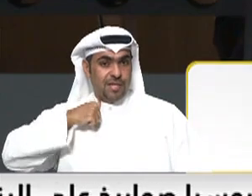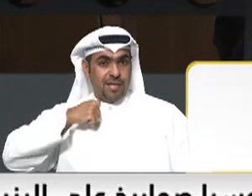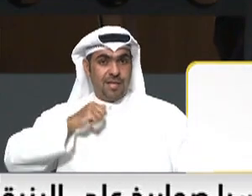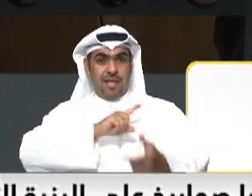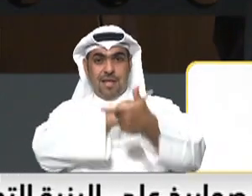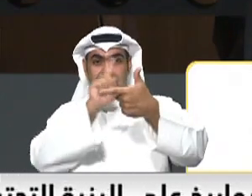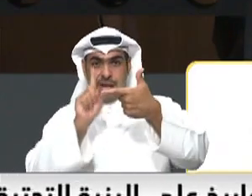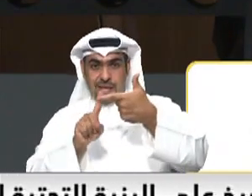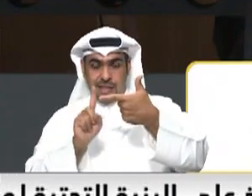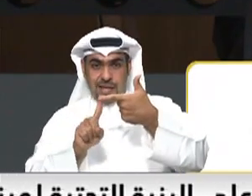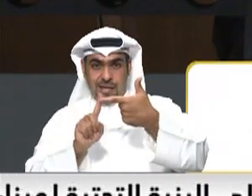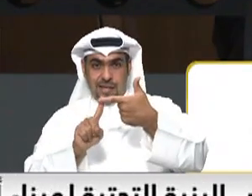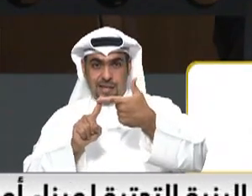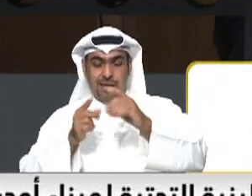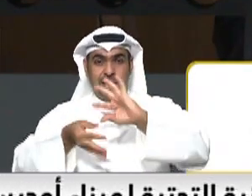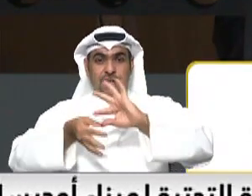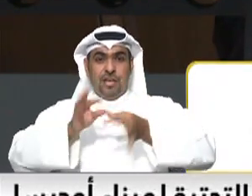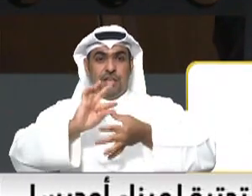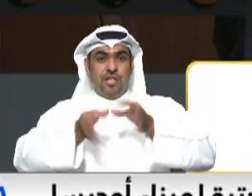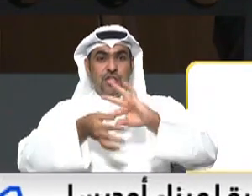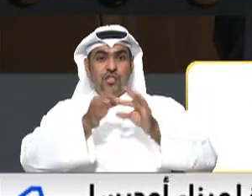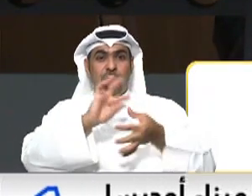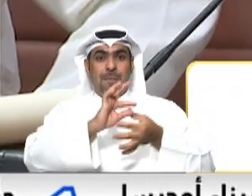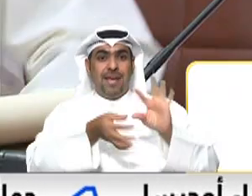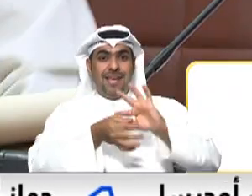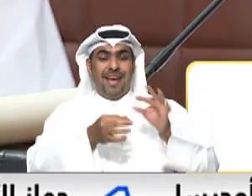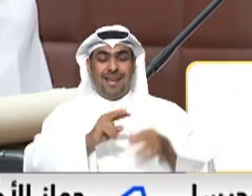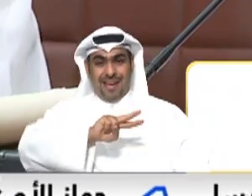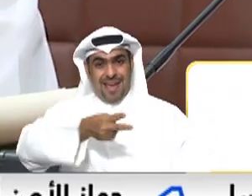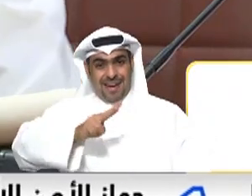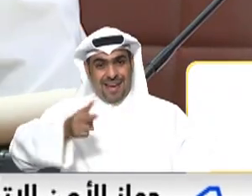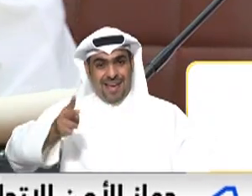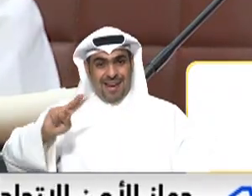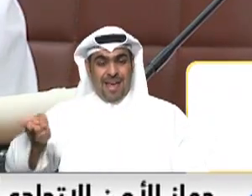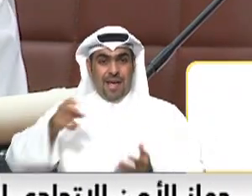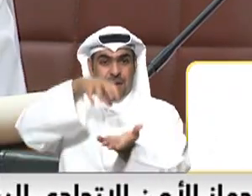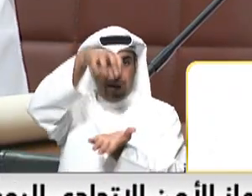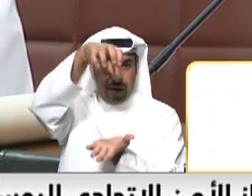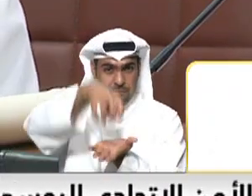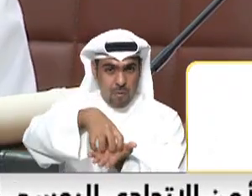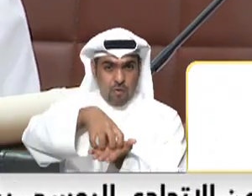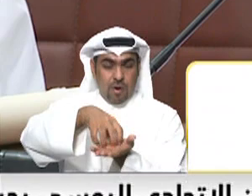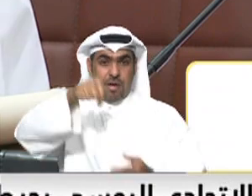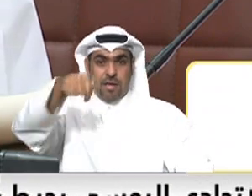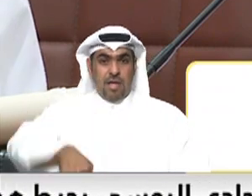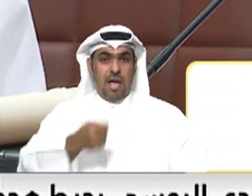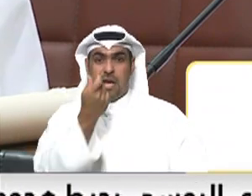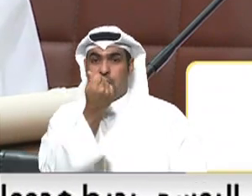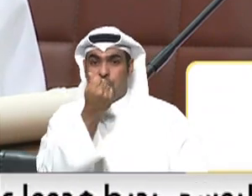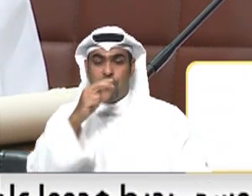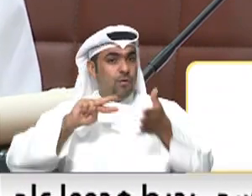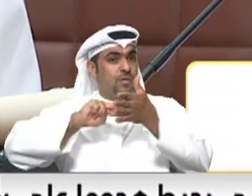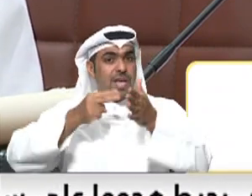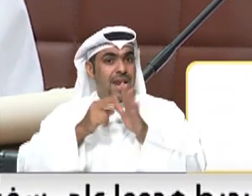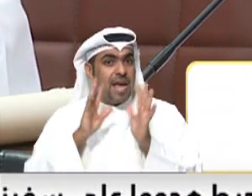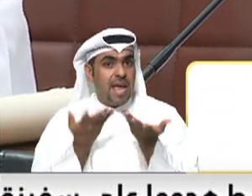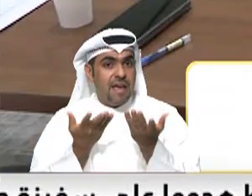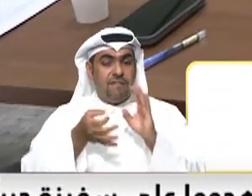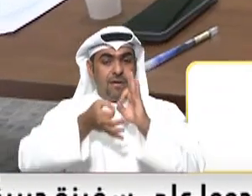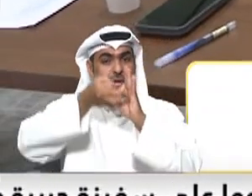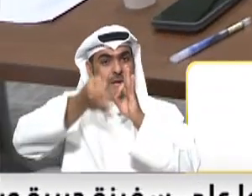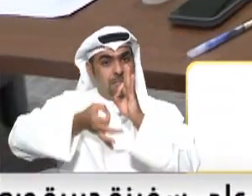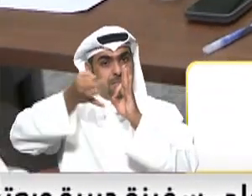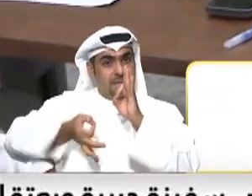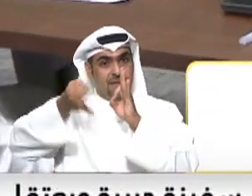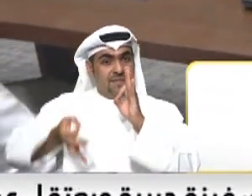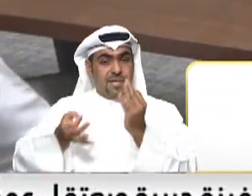النفع العام في منطقة العديلية للجهاز التنفيذي في البلدية للإفادة التفصيلية عن الإجراءات القانونية